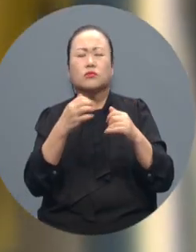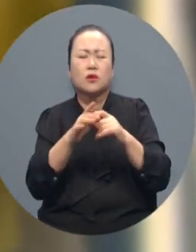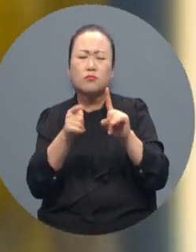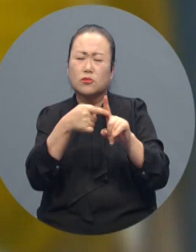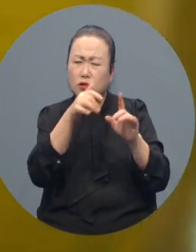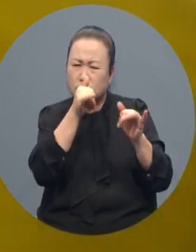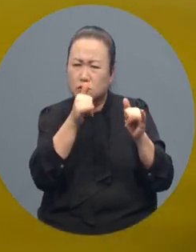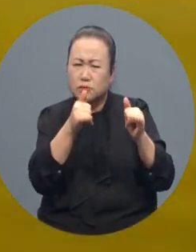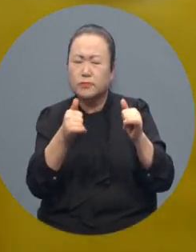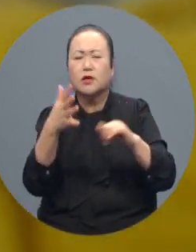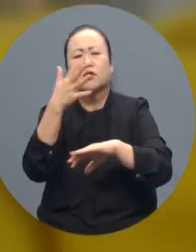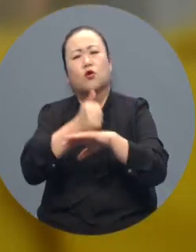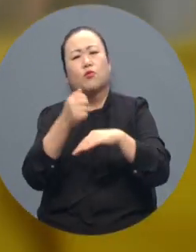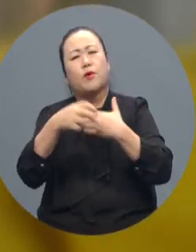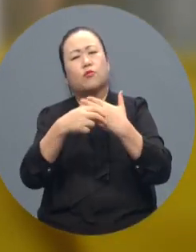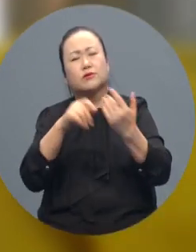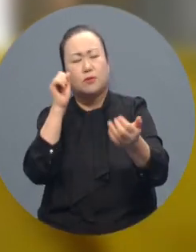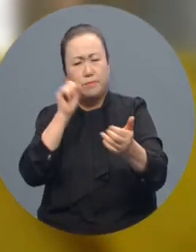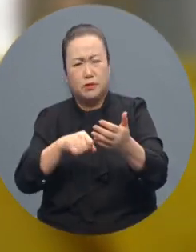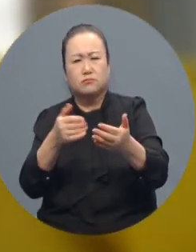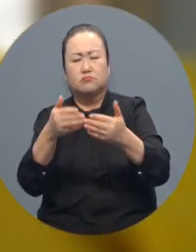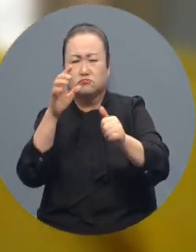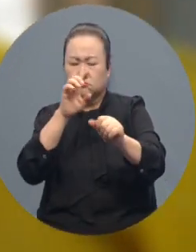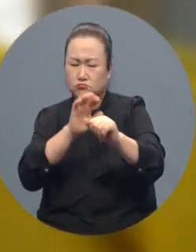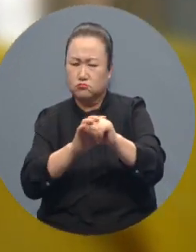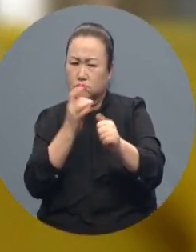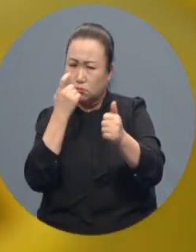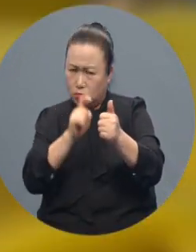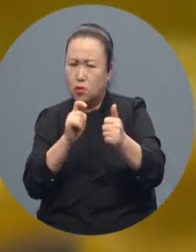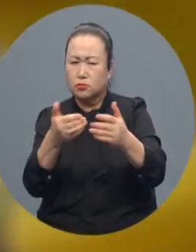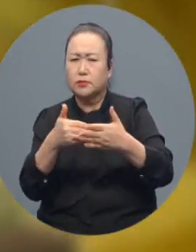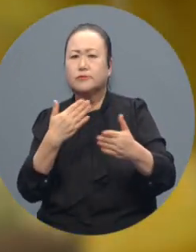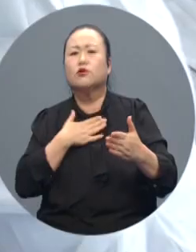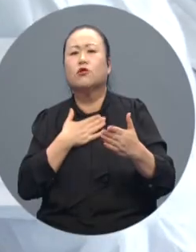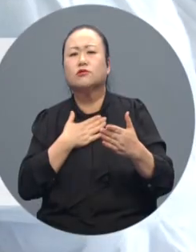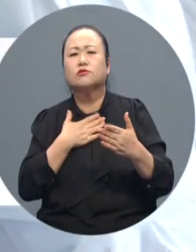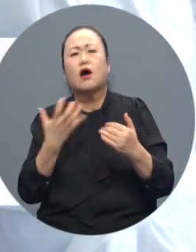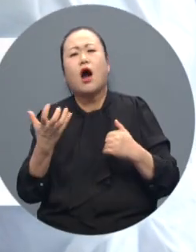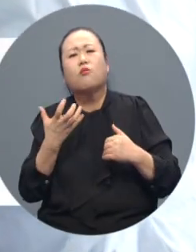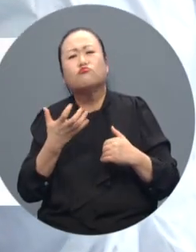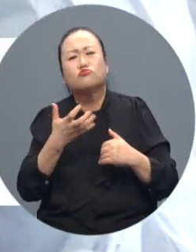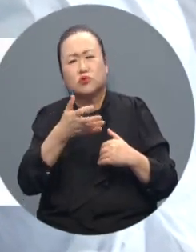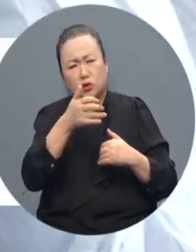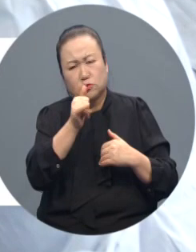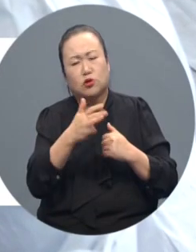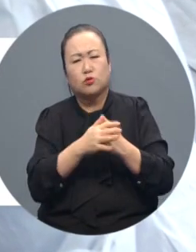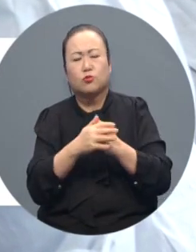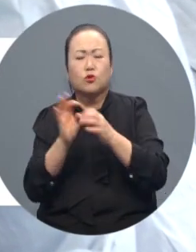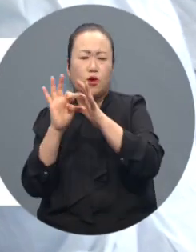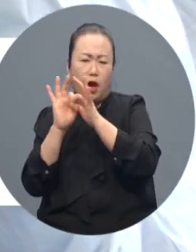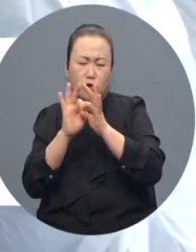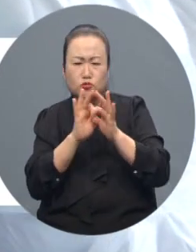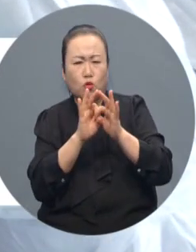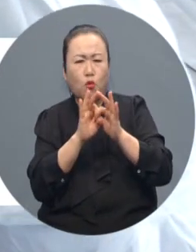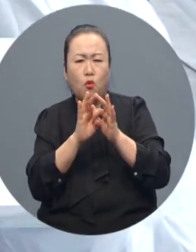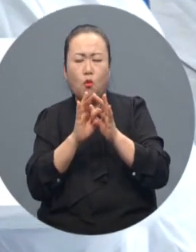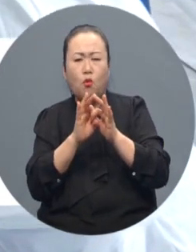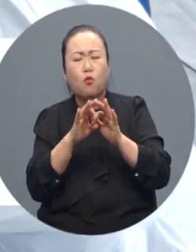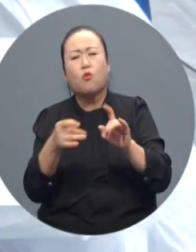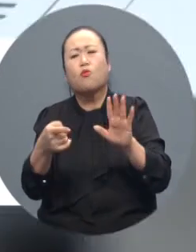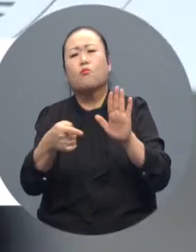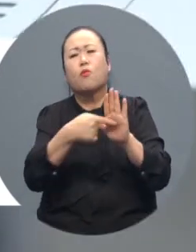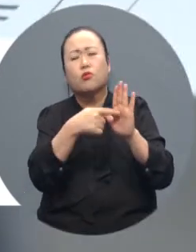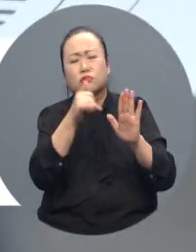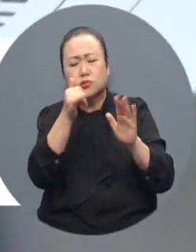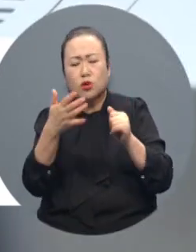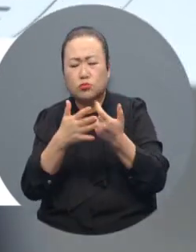결국 주말에 병원에서 양성 판정을 받았습니다. 저처럼 증상도 있는데도 계속 음성이 나오는 경우에는 어쩔 수 없이